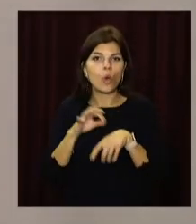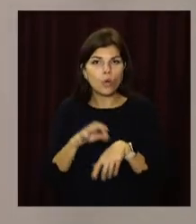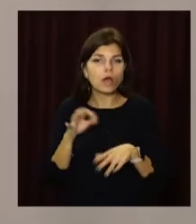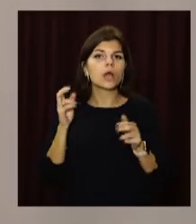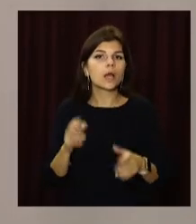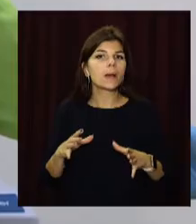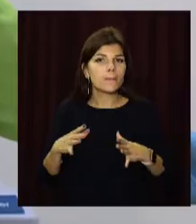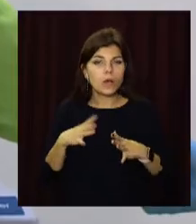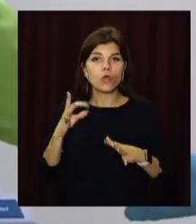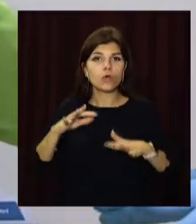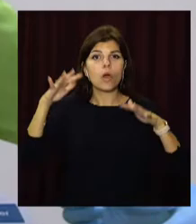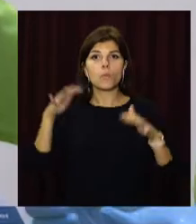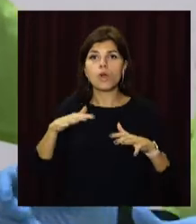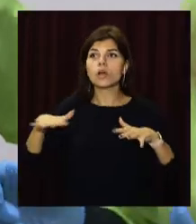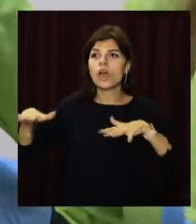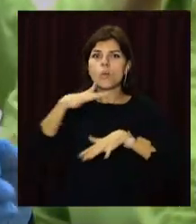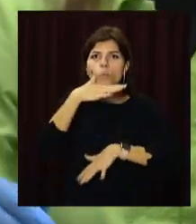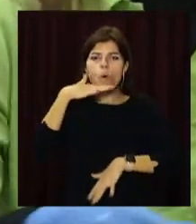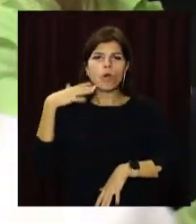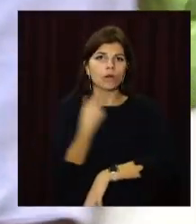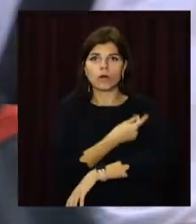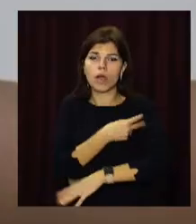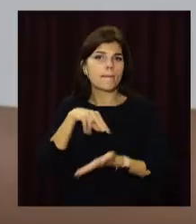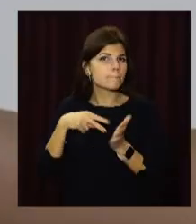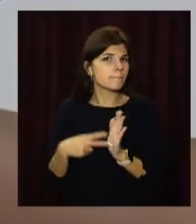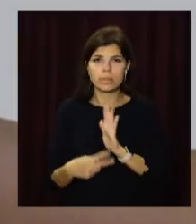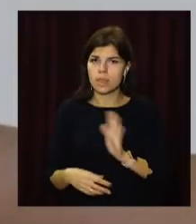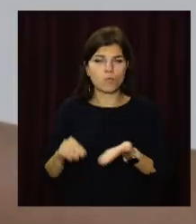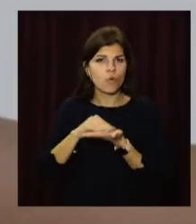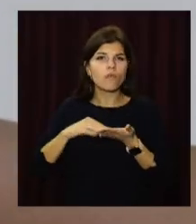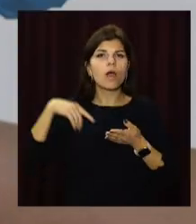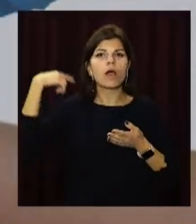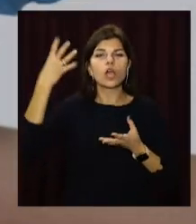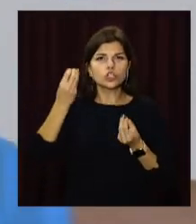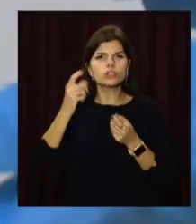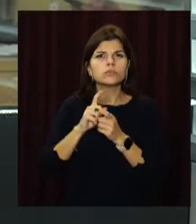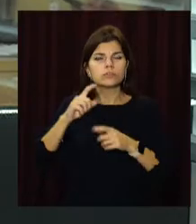Проте масової вакцинації бустерною дозою населення не планують.